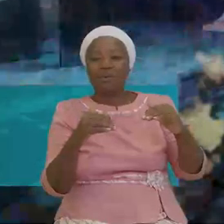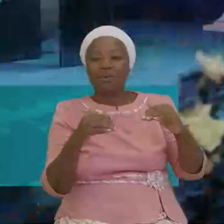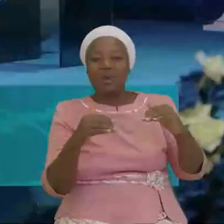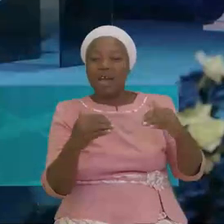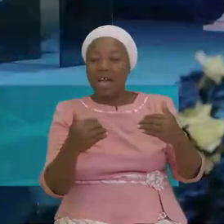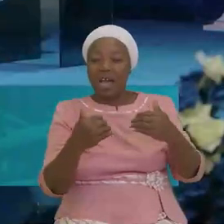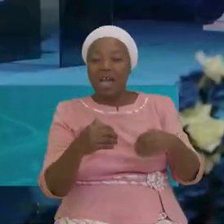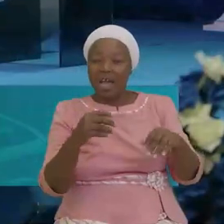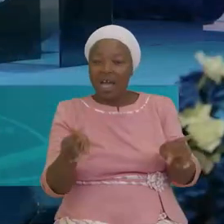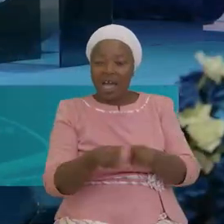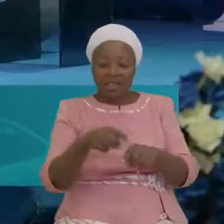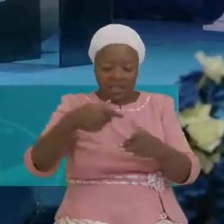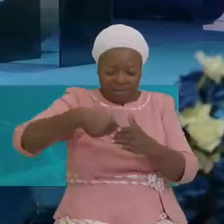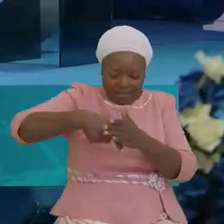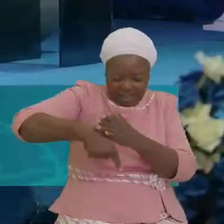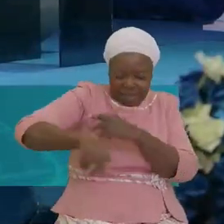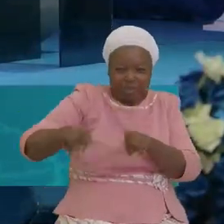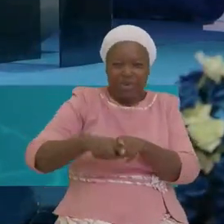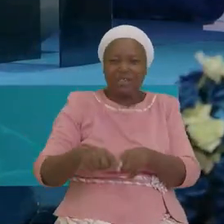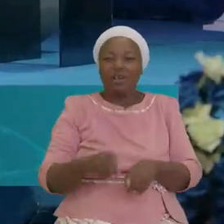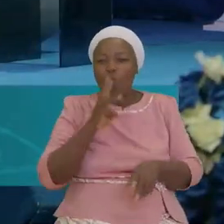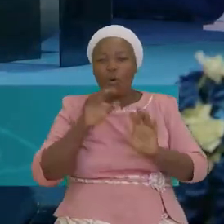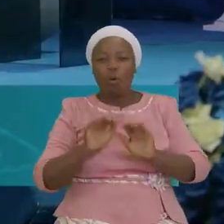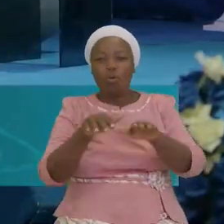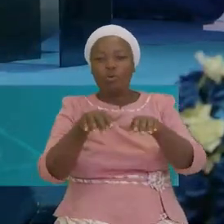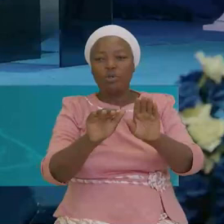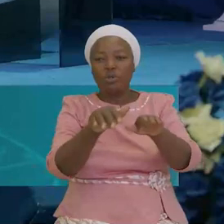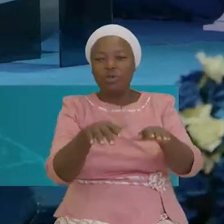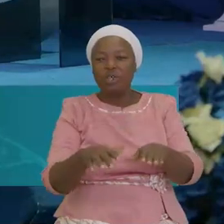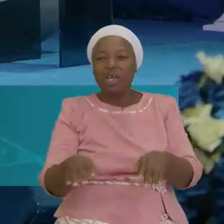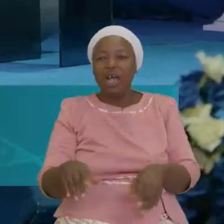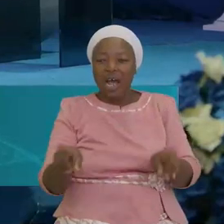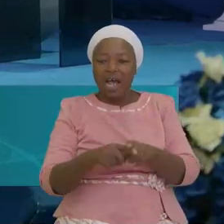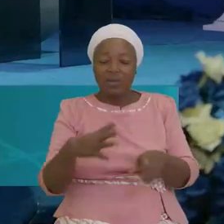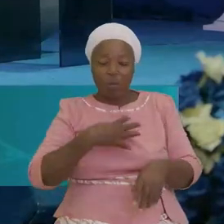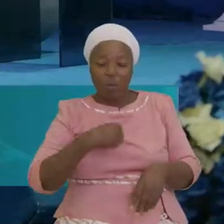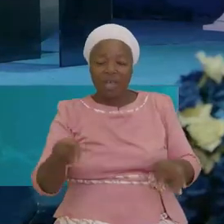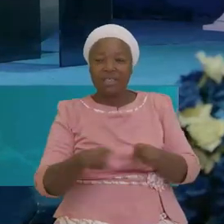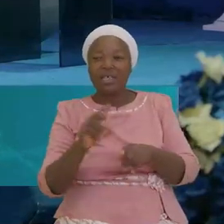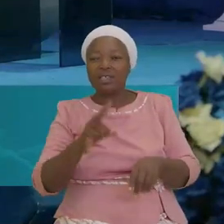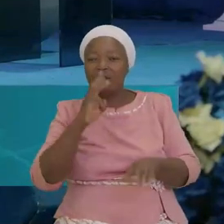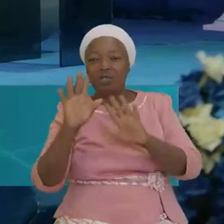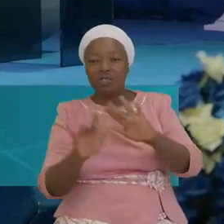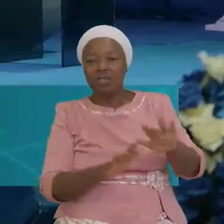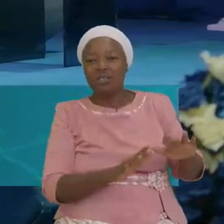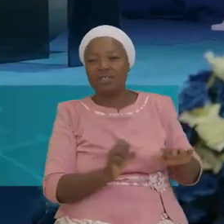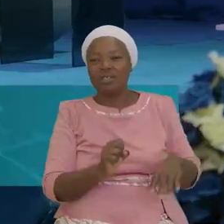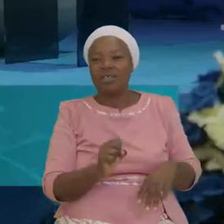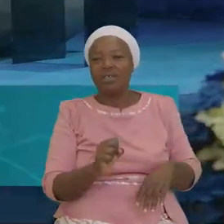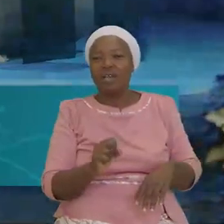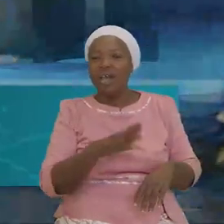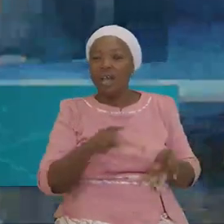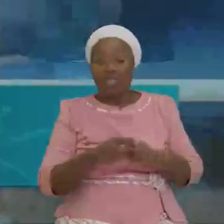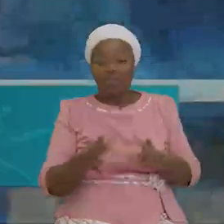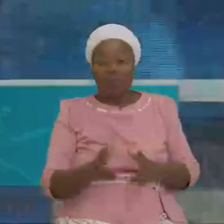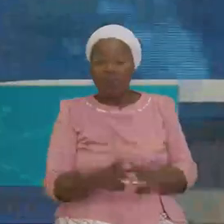La source inépuisable, aussi profonde que soit la mer,